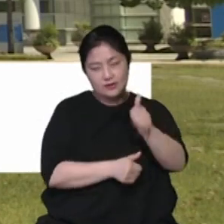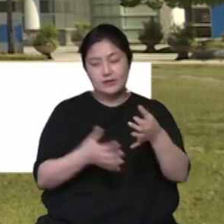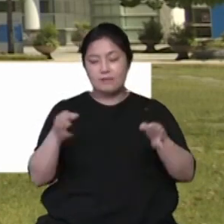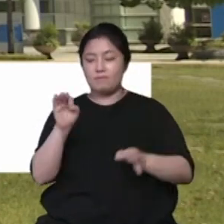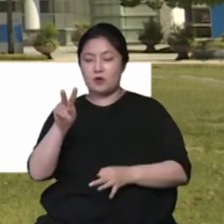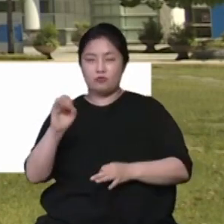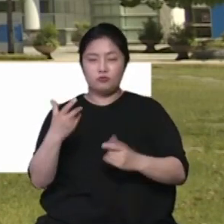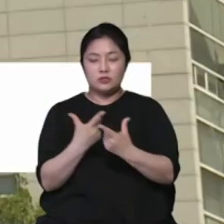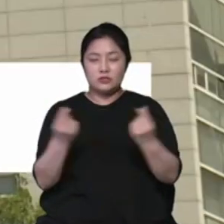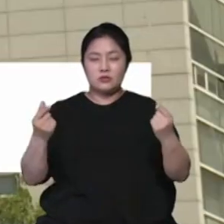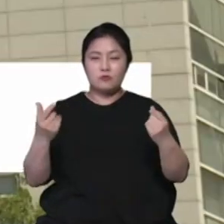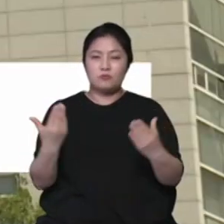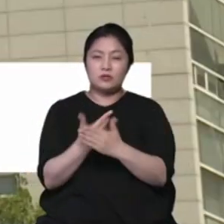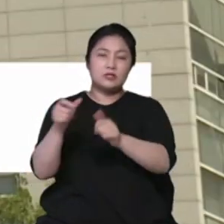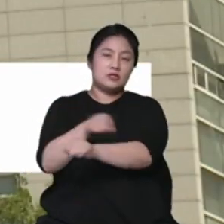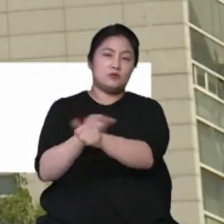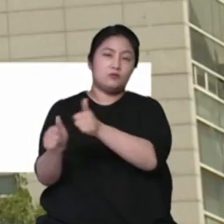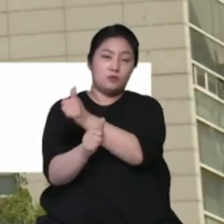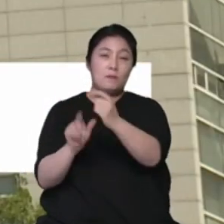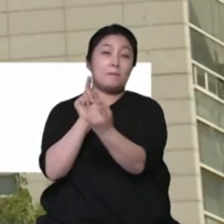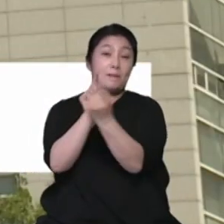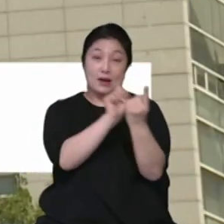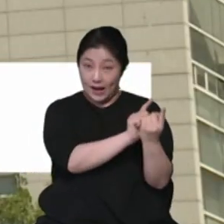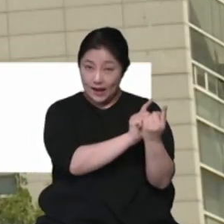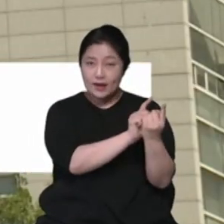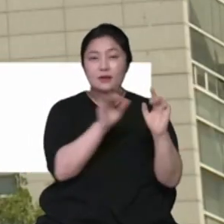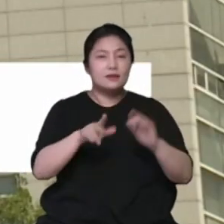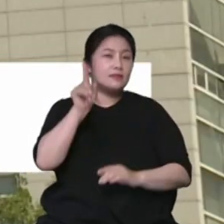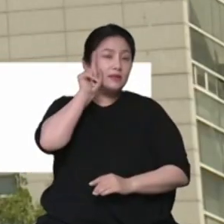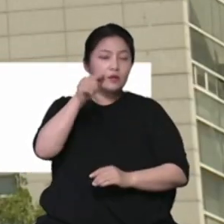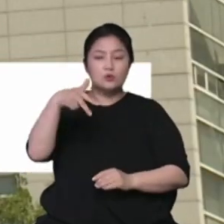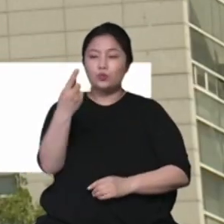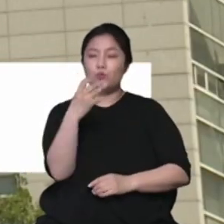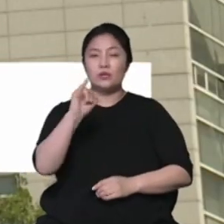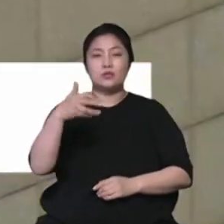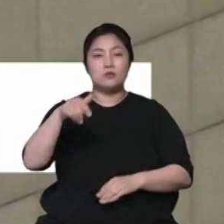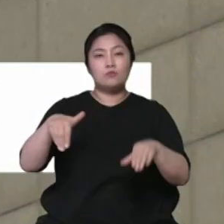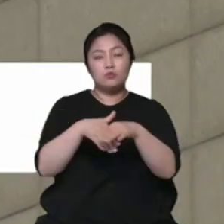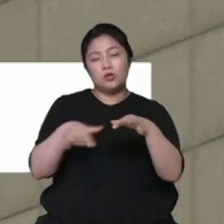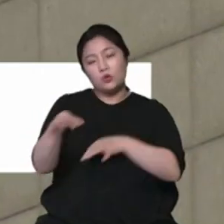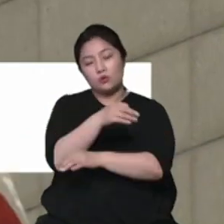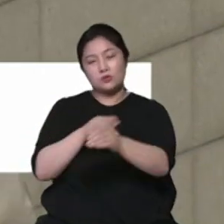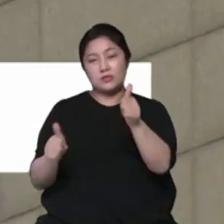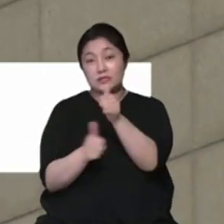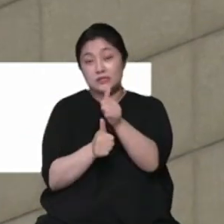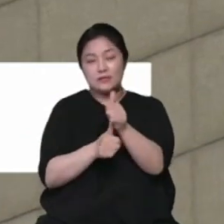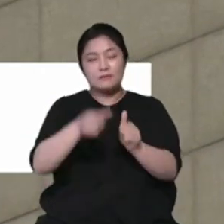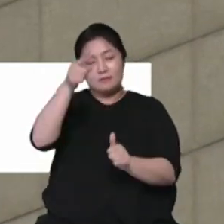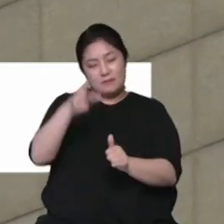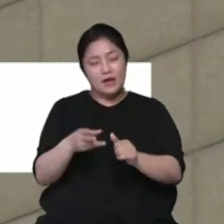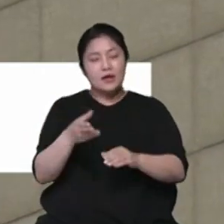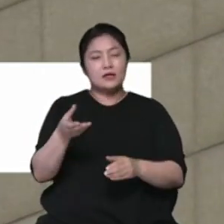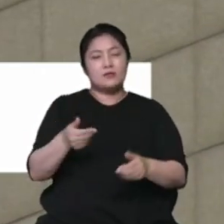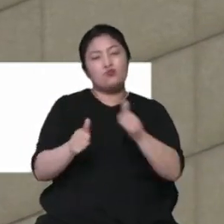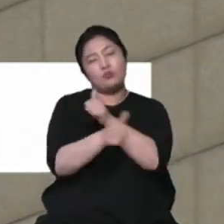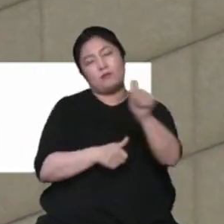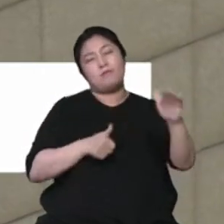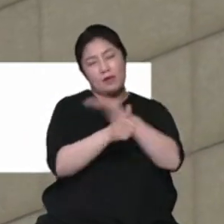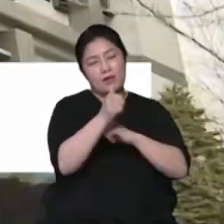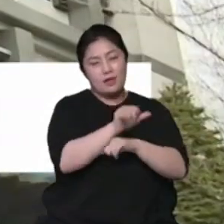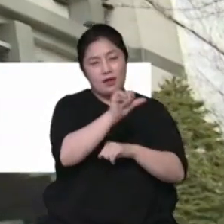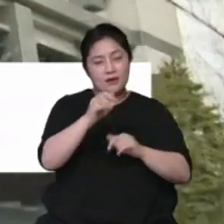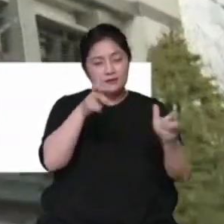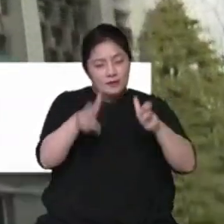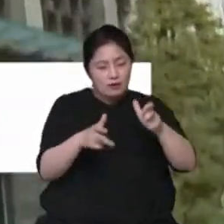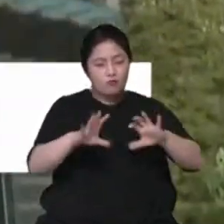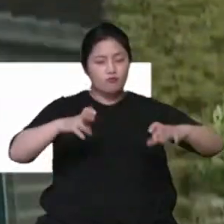김병준 지역균형발전 특위 위원장을 만난 데 이어 내일은 조인철 문화경제부시장이 재차 인수위를 방문해 AI